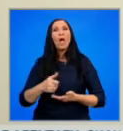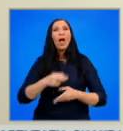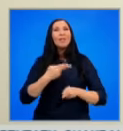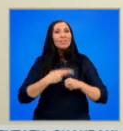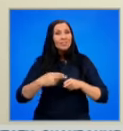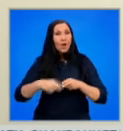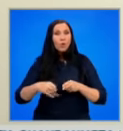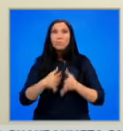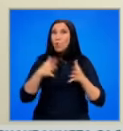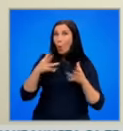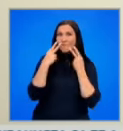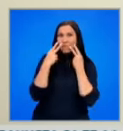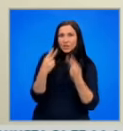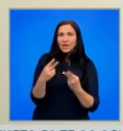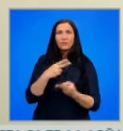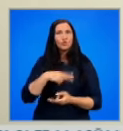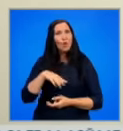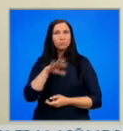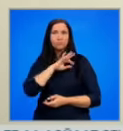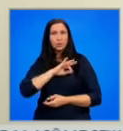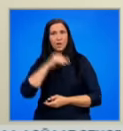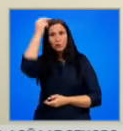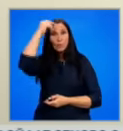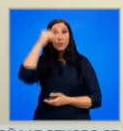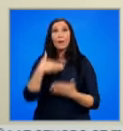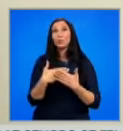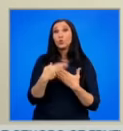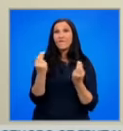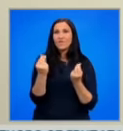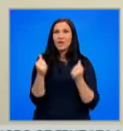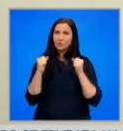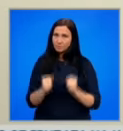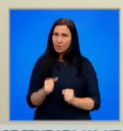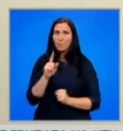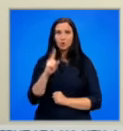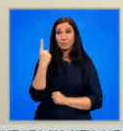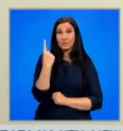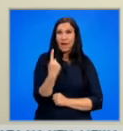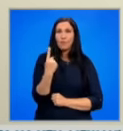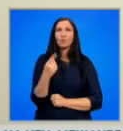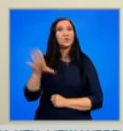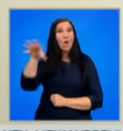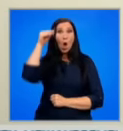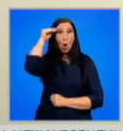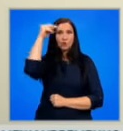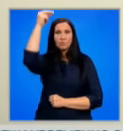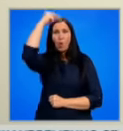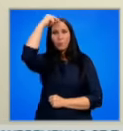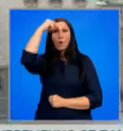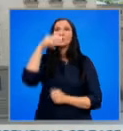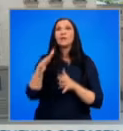Изключително впечатляващо е постигнатото от България. По отношение на финансовата стабилност можем само да се учим от българския